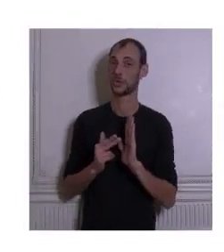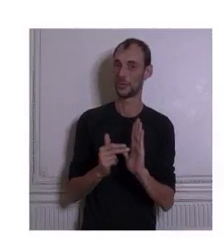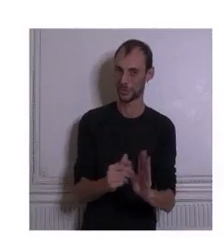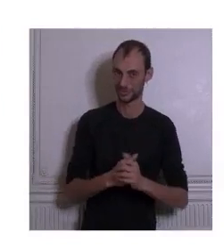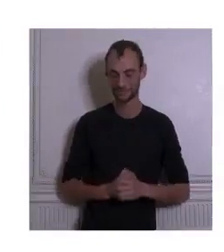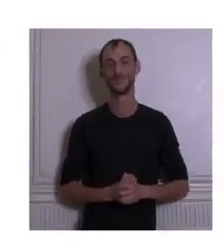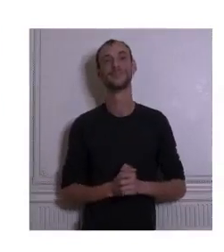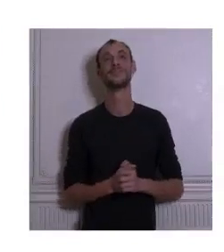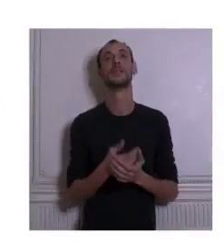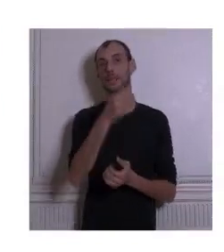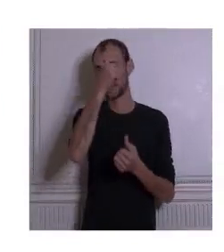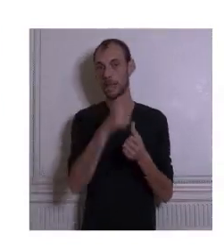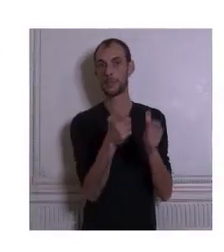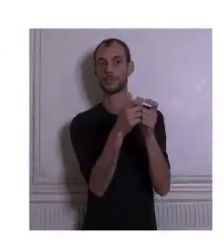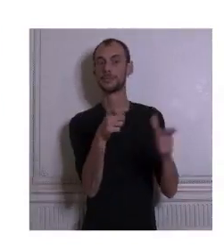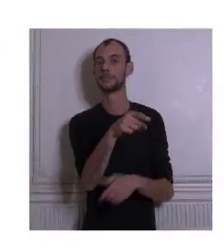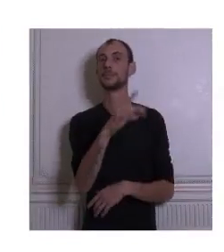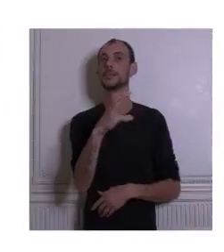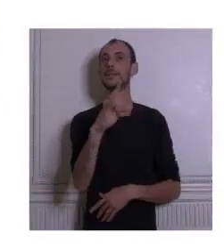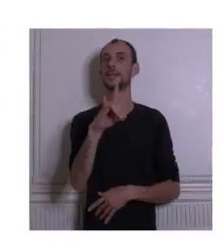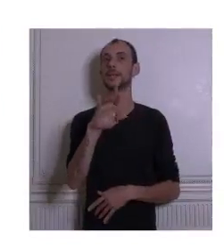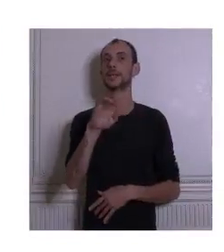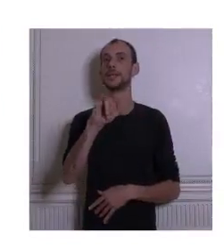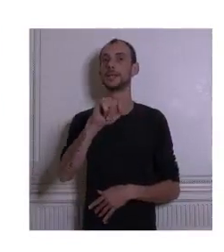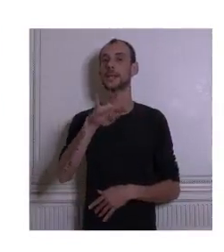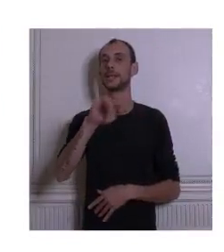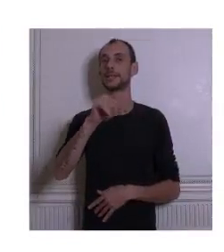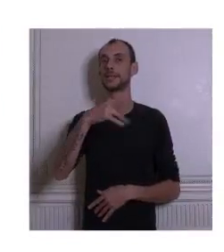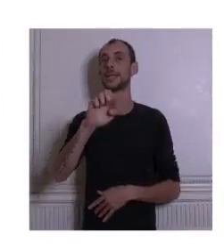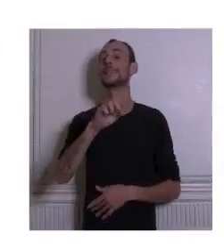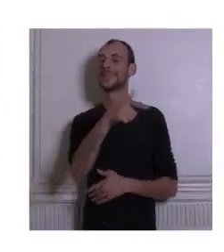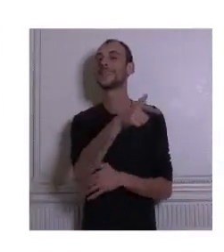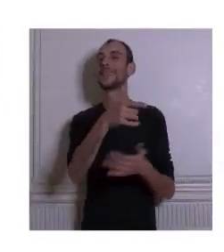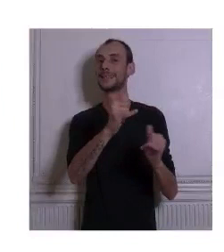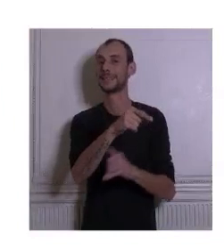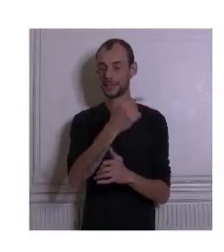même. Pas de remarques ? À l'unanimité ?